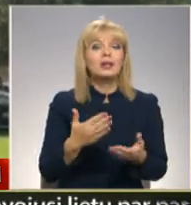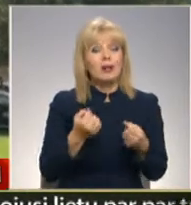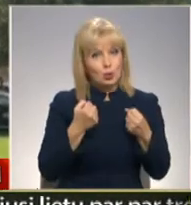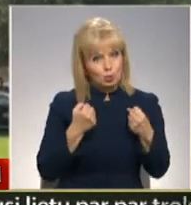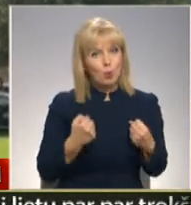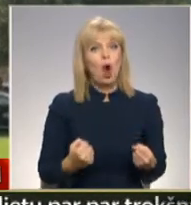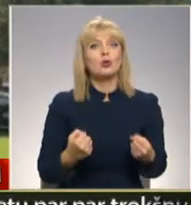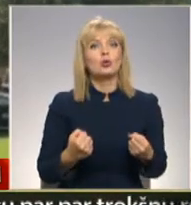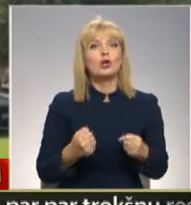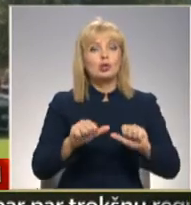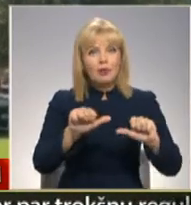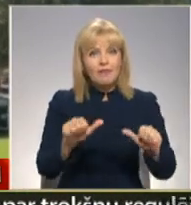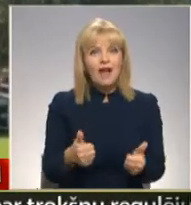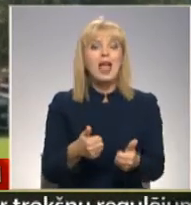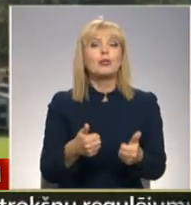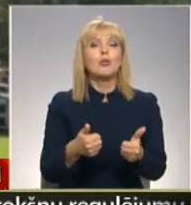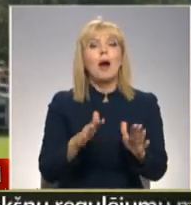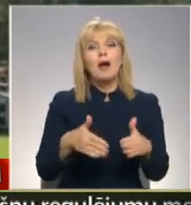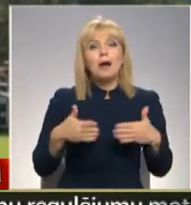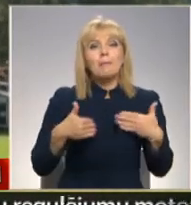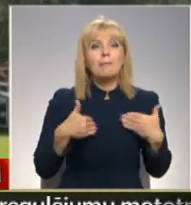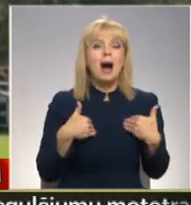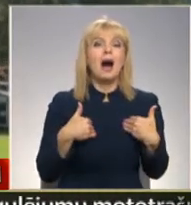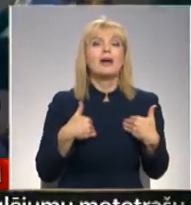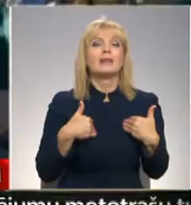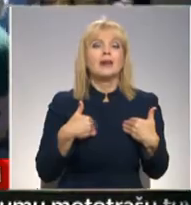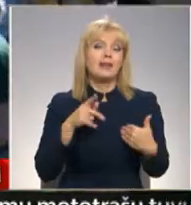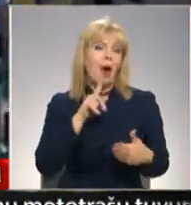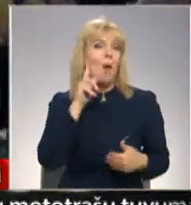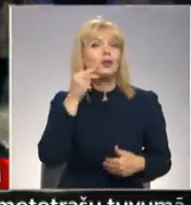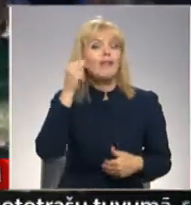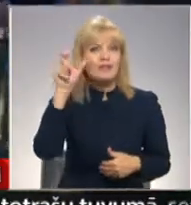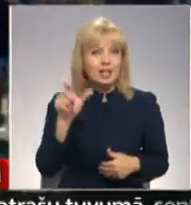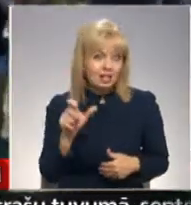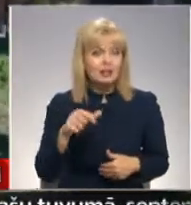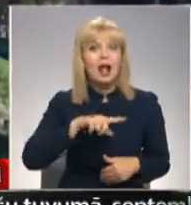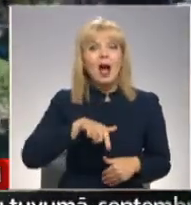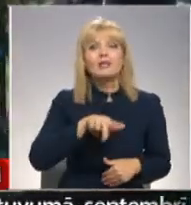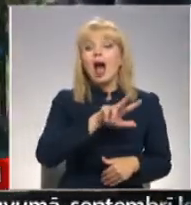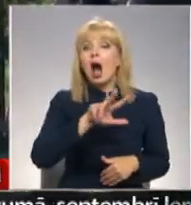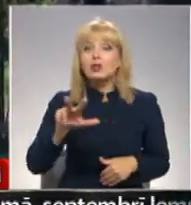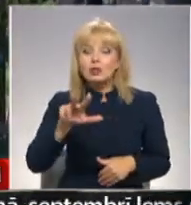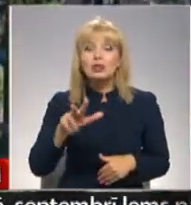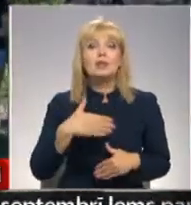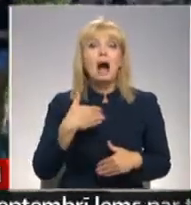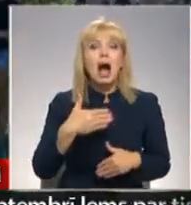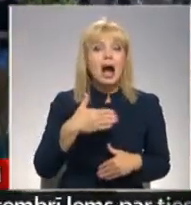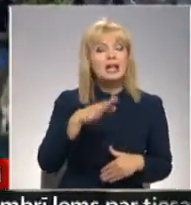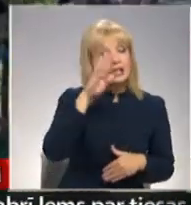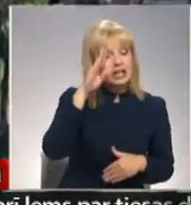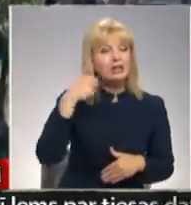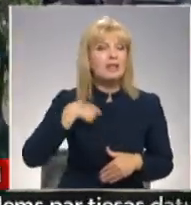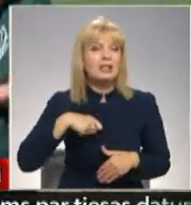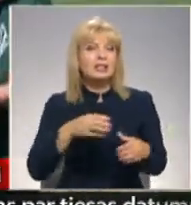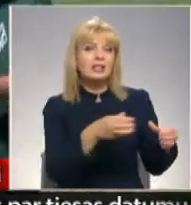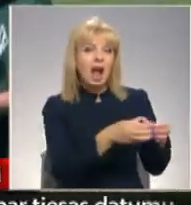arī veido mani par jaunu vīrieti. Šobrīd Latvijā ir ap 800 aktīvu skautu un gaidu, kas regulāri